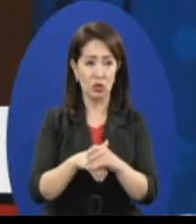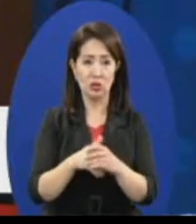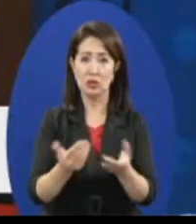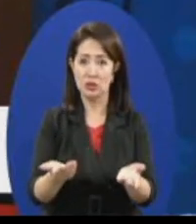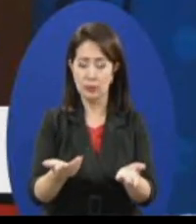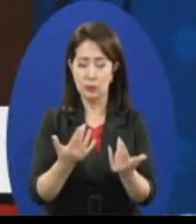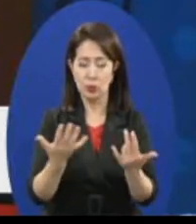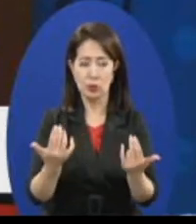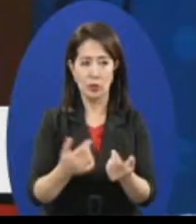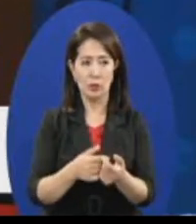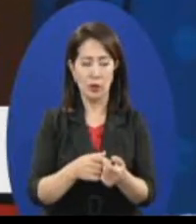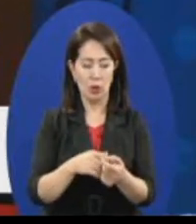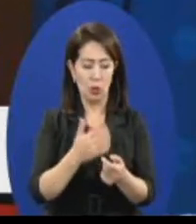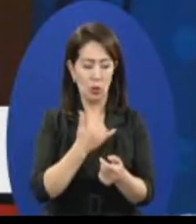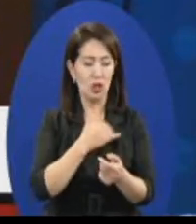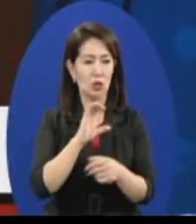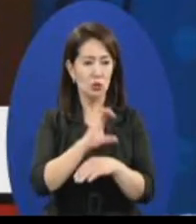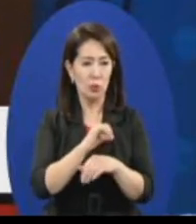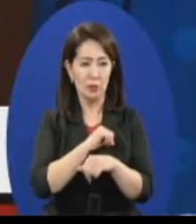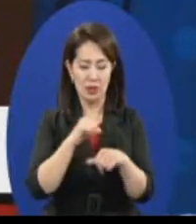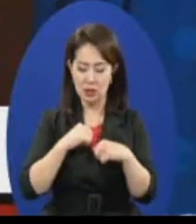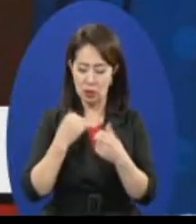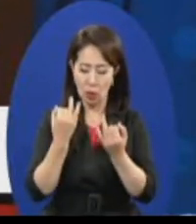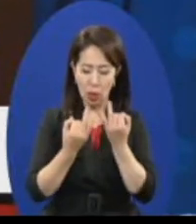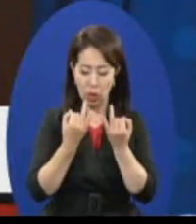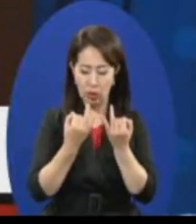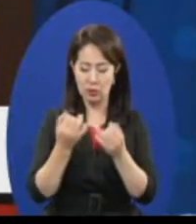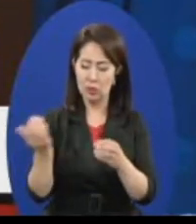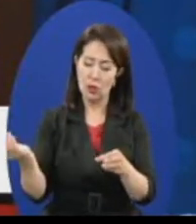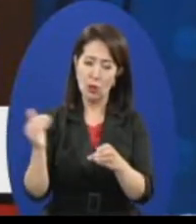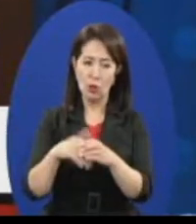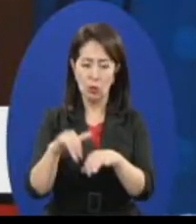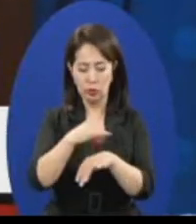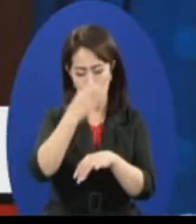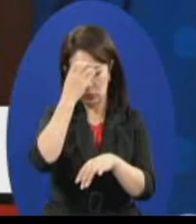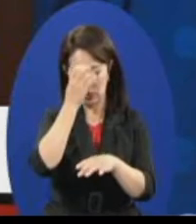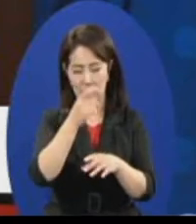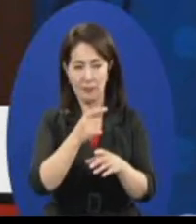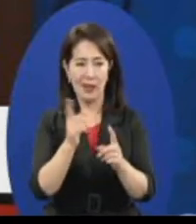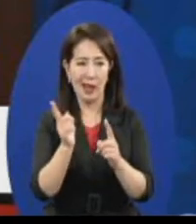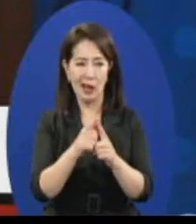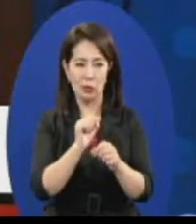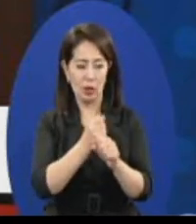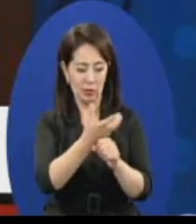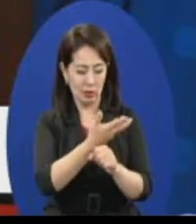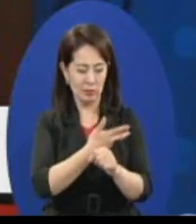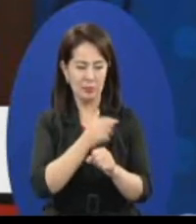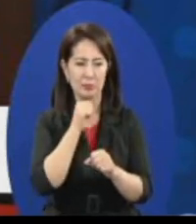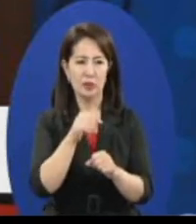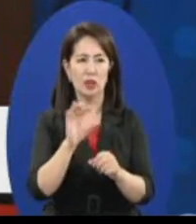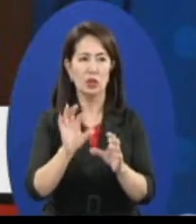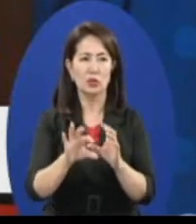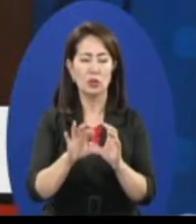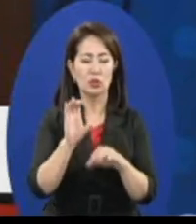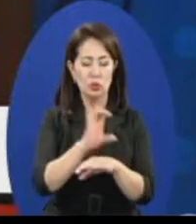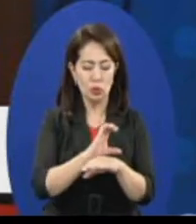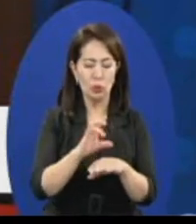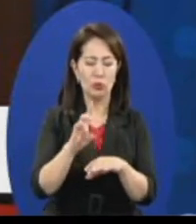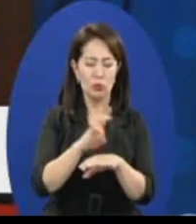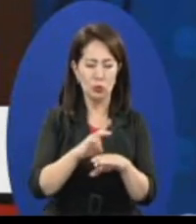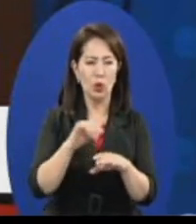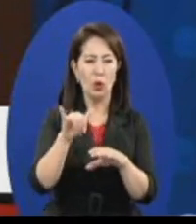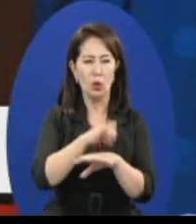юм шиг. Цонх сумын хүмүүс нөгөө сумынхаа ирдэг бол заавалч одоо бусдын намаас ингээд хатуу сум байхгүй. Ер нь бол энэ сум орнууд дээр байгаа